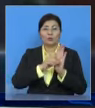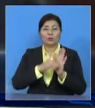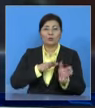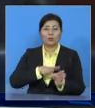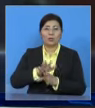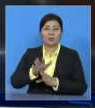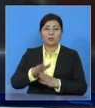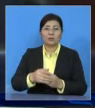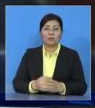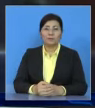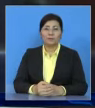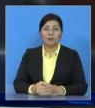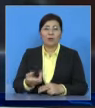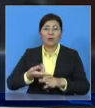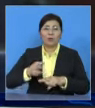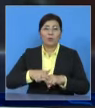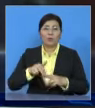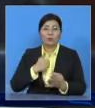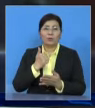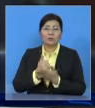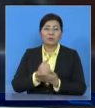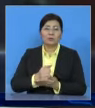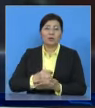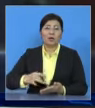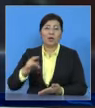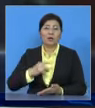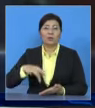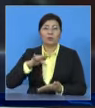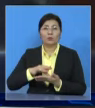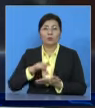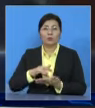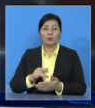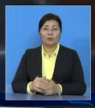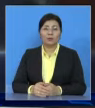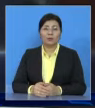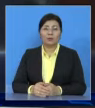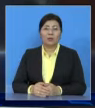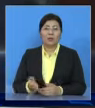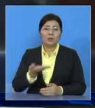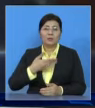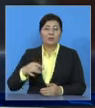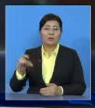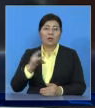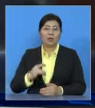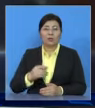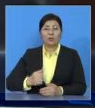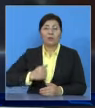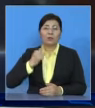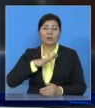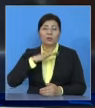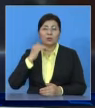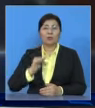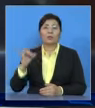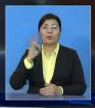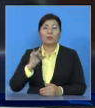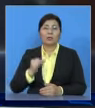өзінде. Бұл негізінен аудан орталығында енді өздерің білесіңдер, аудан тарихи жер, батырлары көп ел,